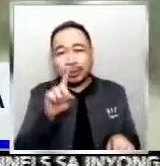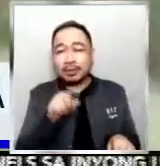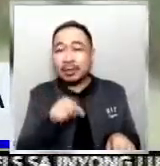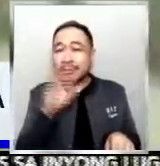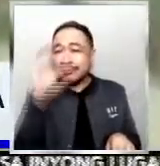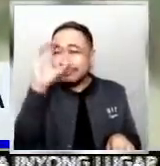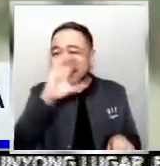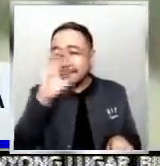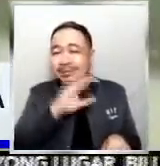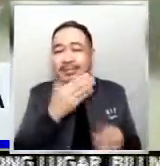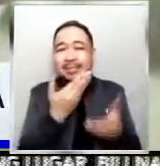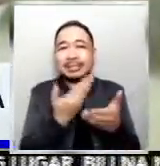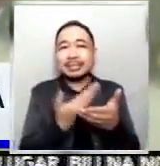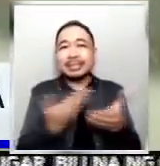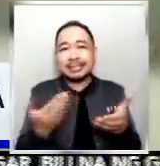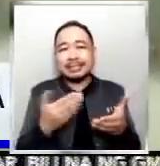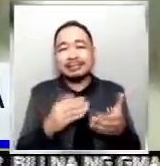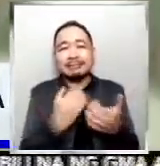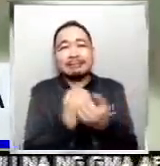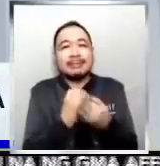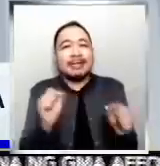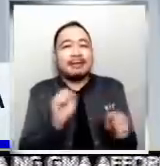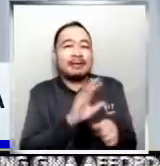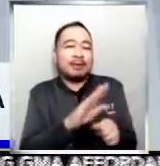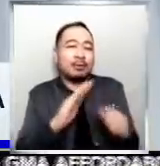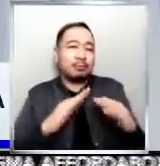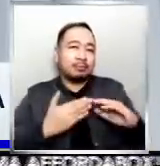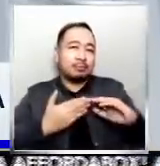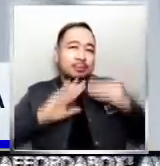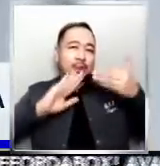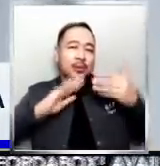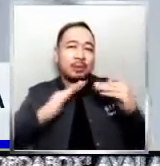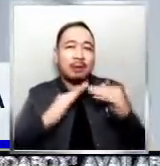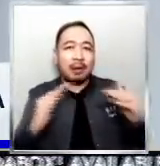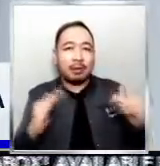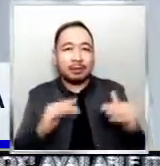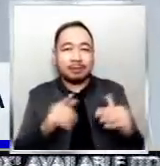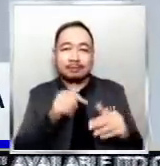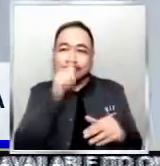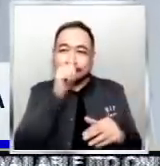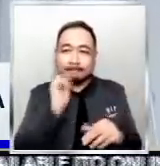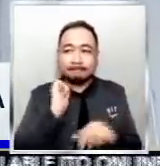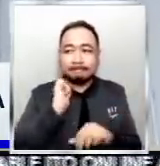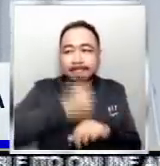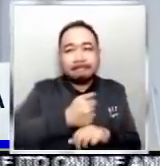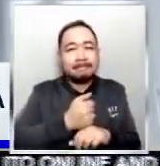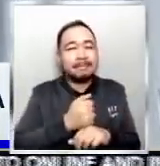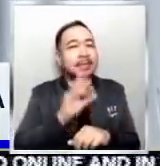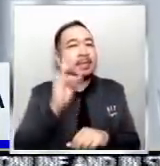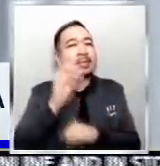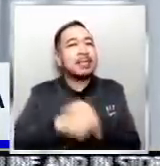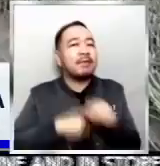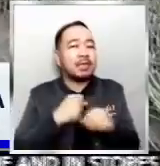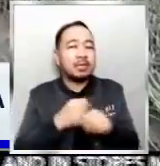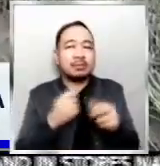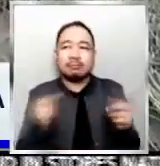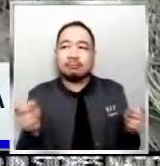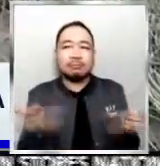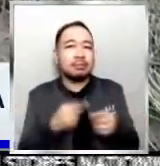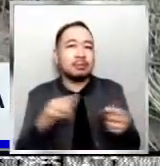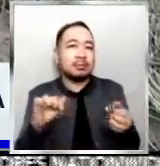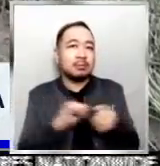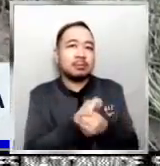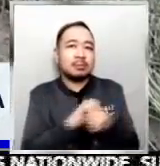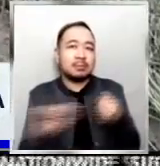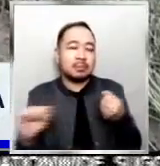pwedeng pakinabangan sa kanyang nawasak na bahay. Ang pinaghirapan niyang itayo sa loob ng 7 taon na wala sa isang iglap. May